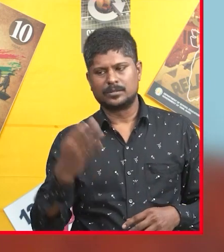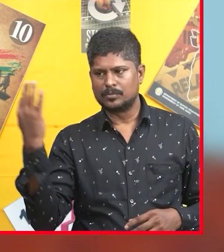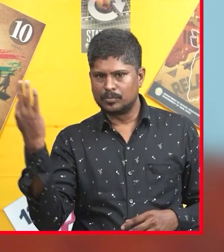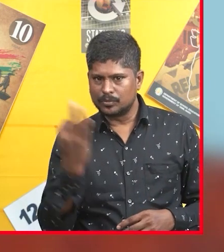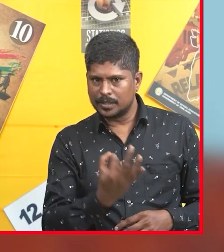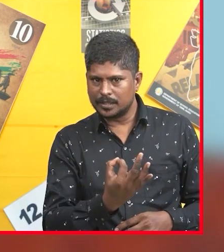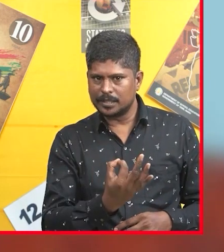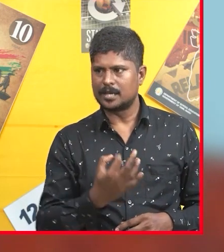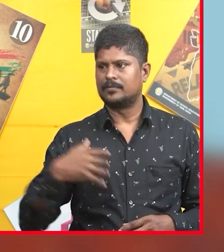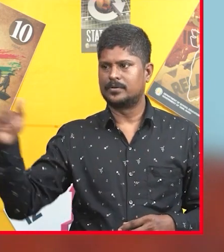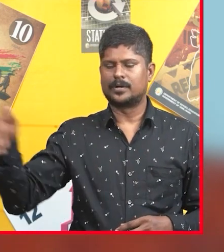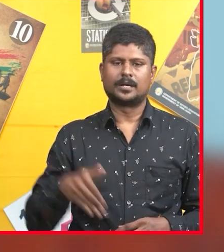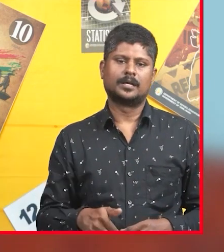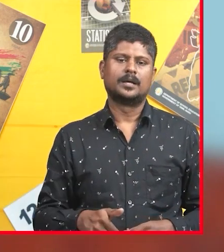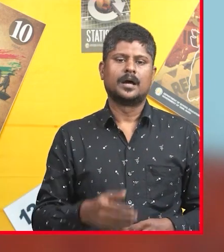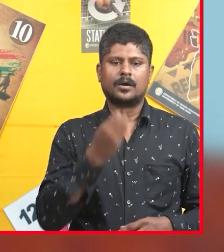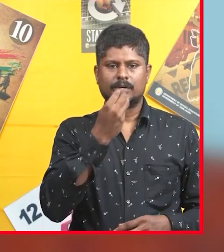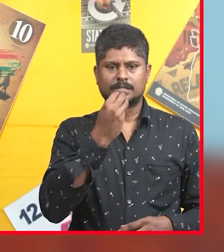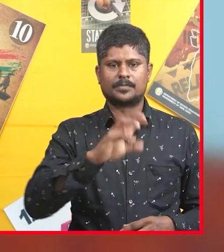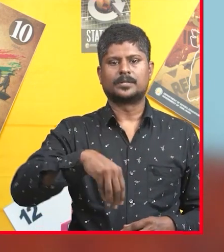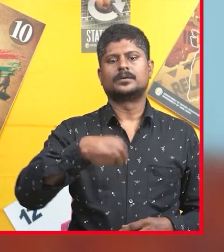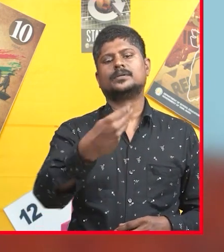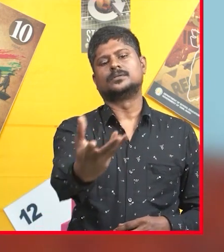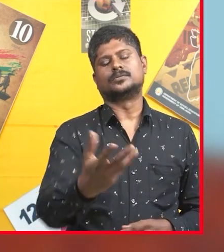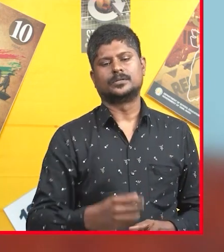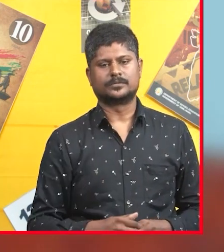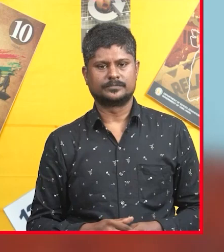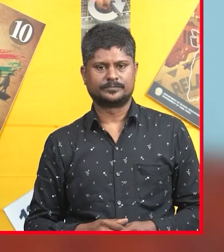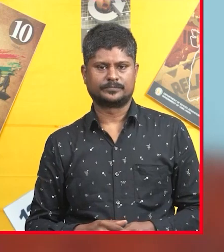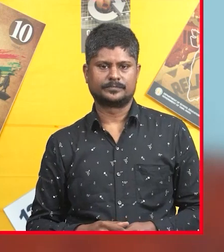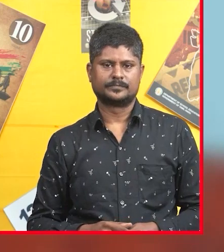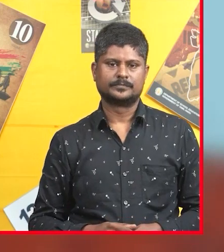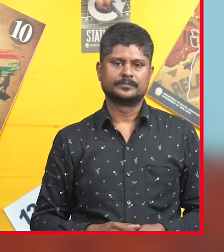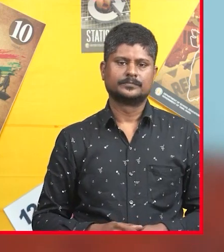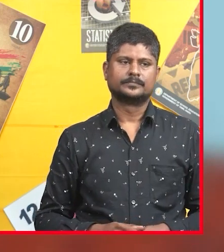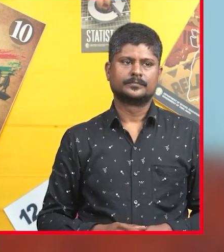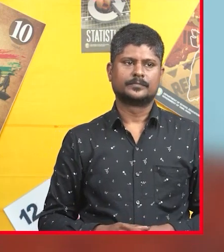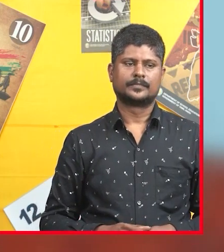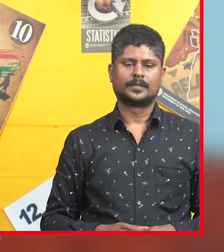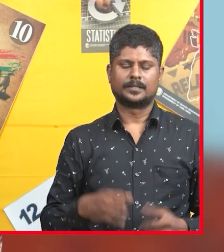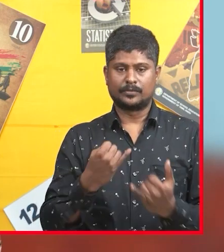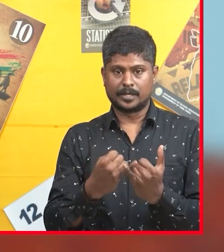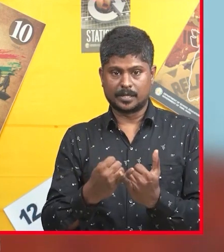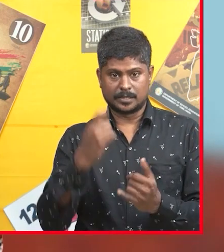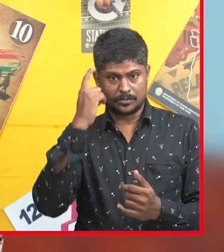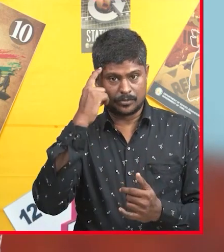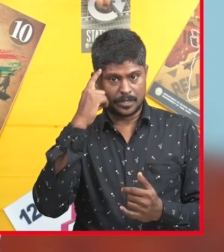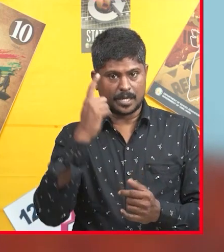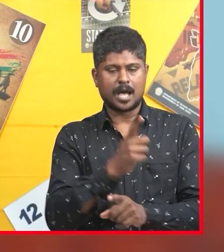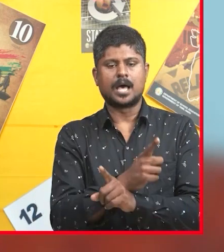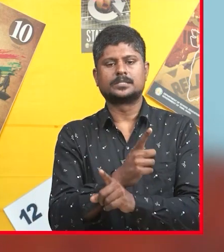புதுசா வீட்டுக்கு வருவாங்க இல்லையா, அவங்களத்தான் நம்ம விருந்தினர், அதாவது விருந்தினர் அப்படின்னு சொல்லணும். இத கருத்தை தொல்காப்பியர்